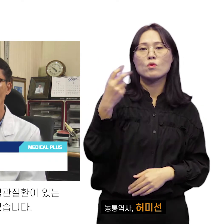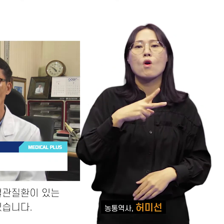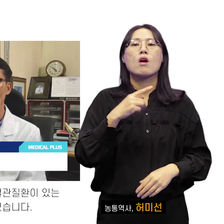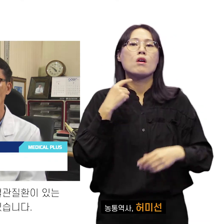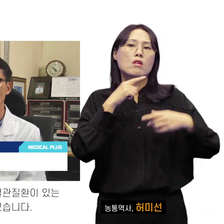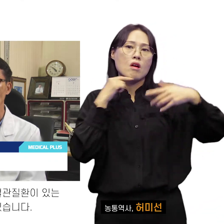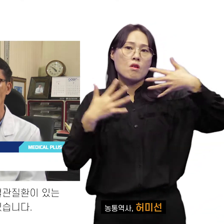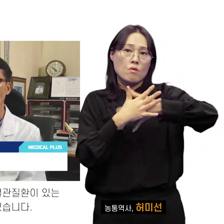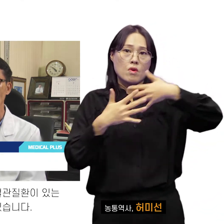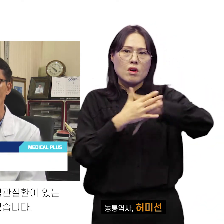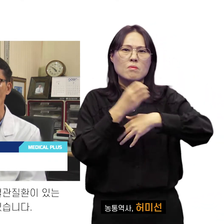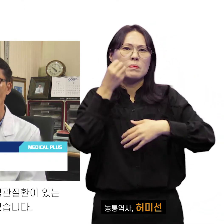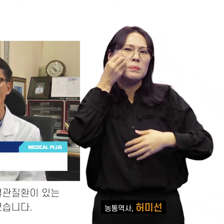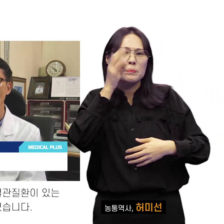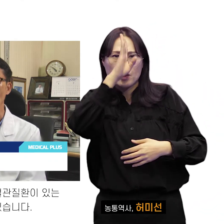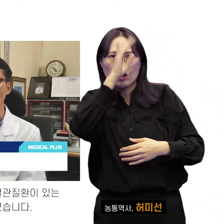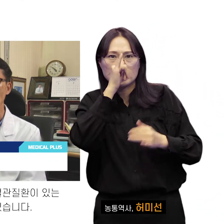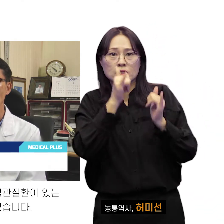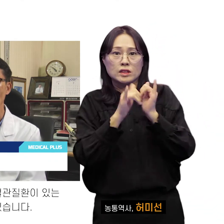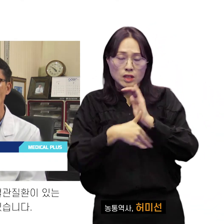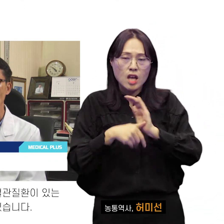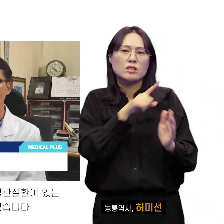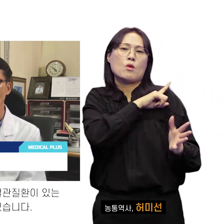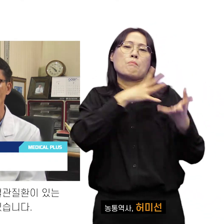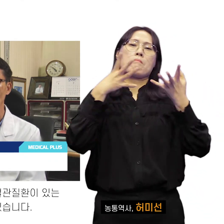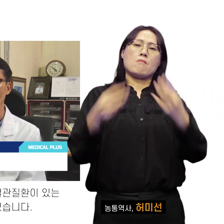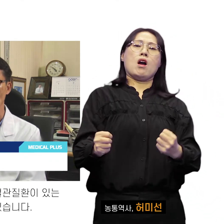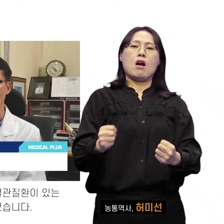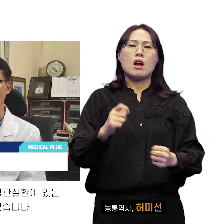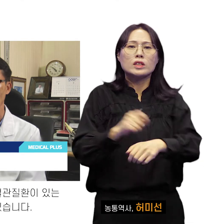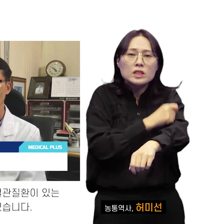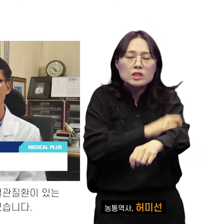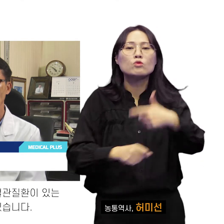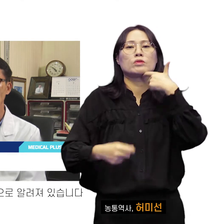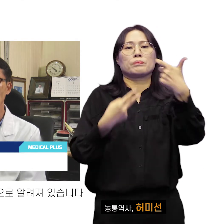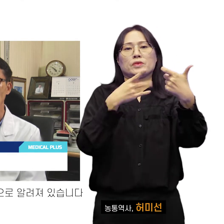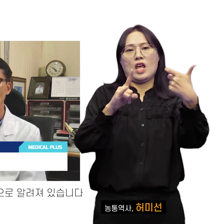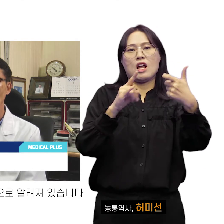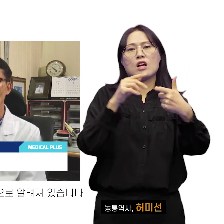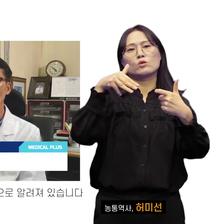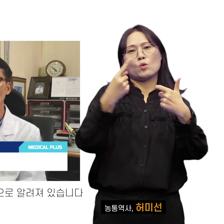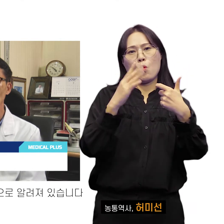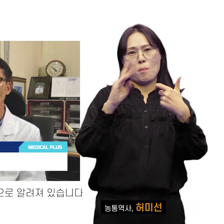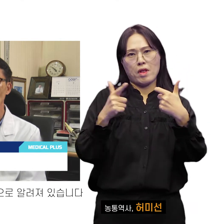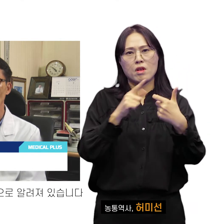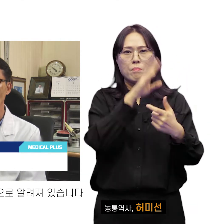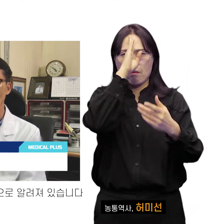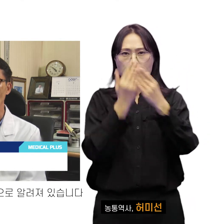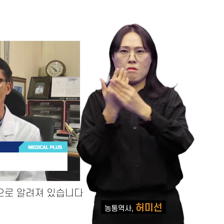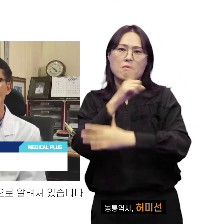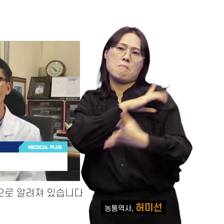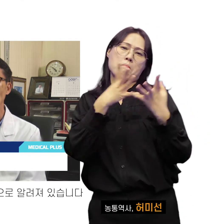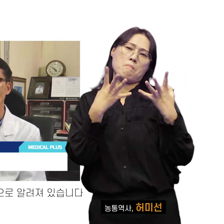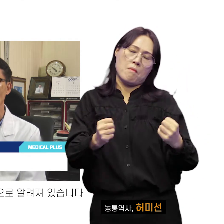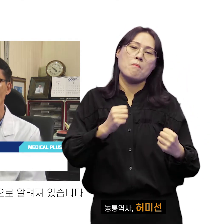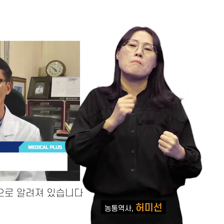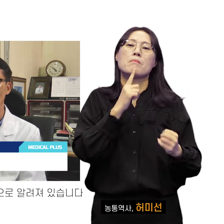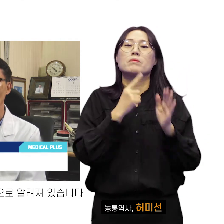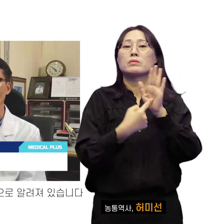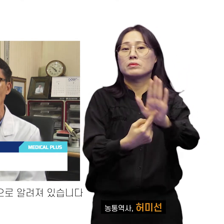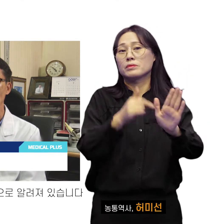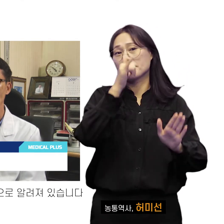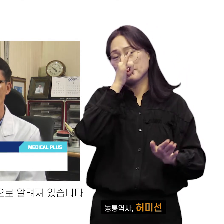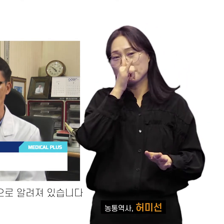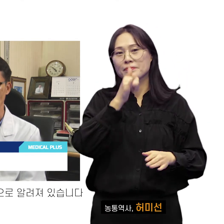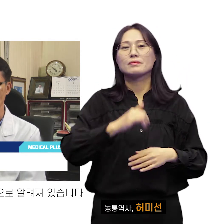또는 혈관 질환이 있는 경우에 많이 발생하는 것으로 되어 있습니다. 특히 60대 초반에 많이 발생하는